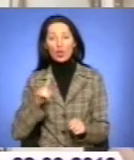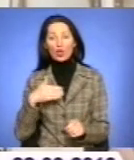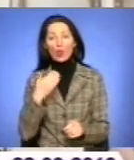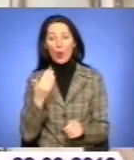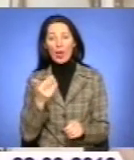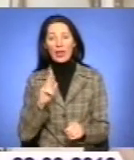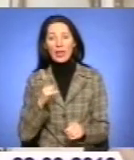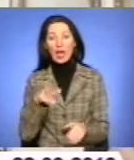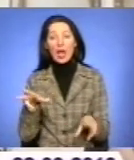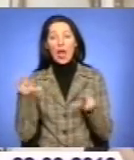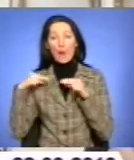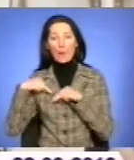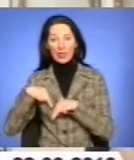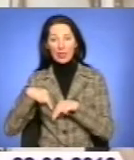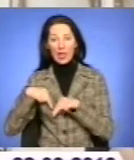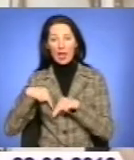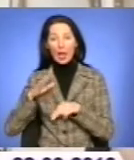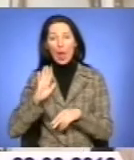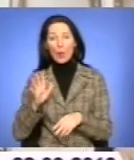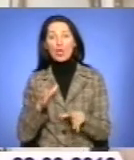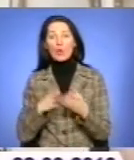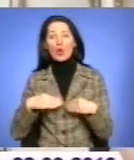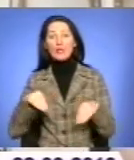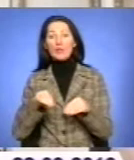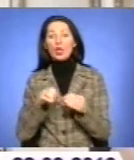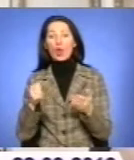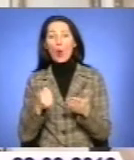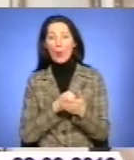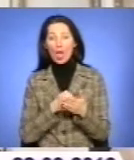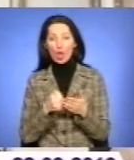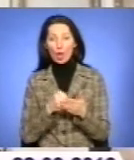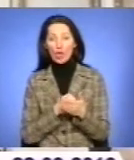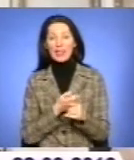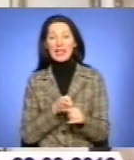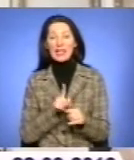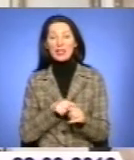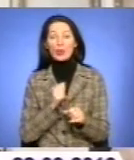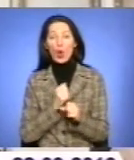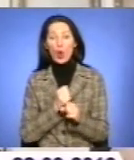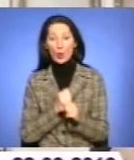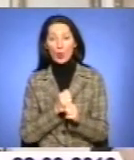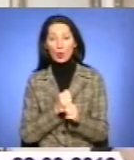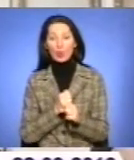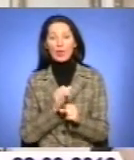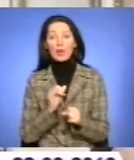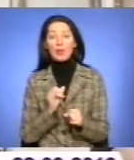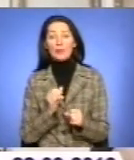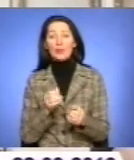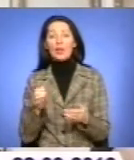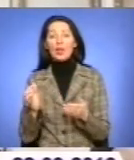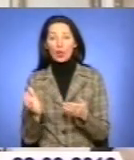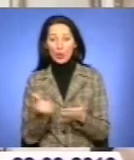як партнери будемо спільно моніторити цю роботу і, безумовно,